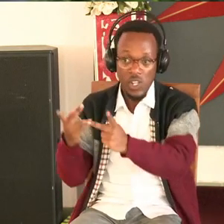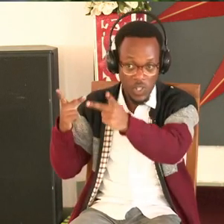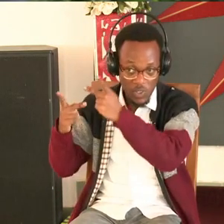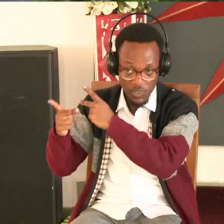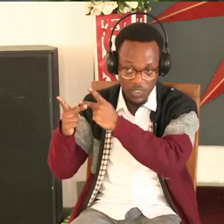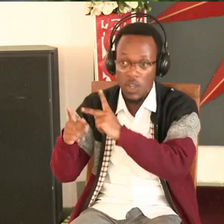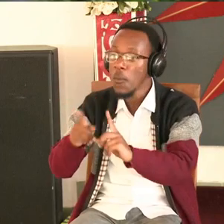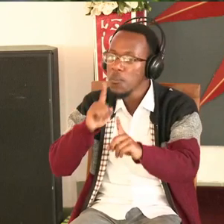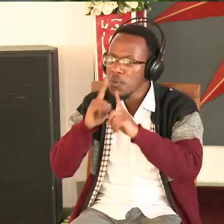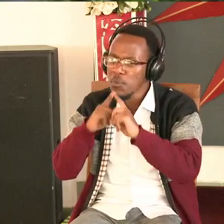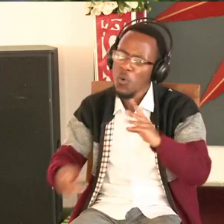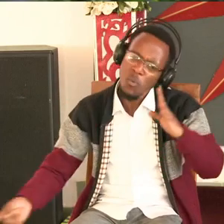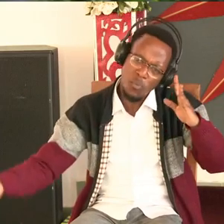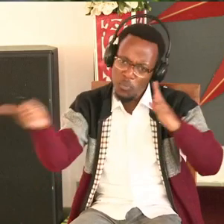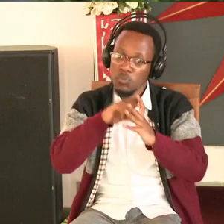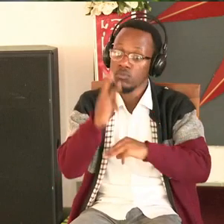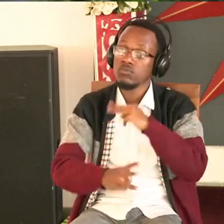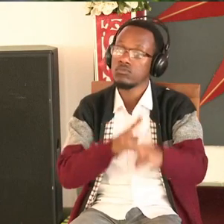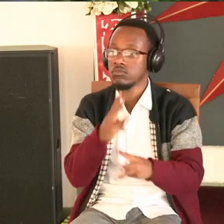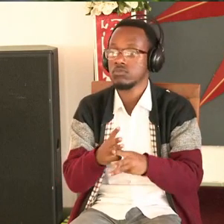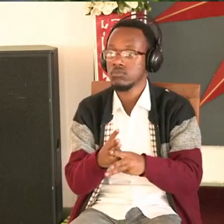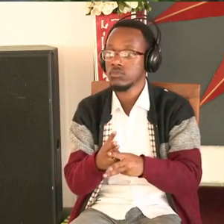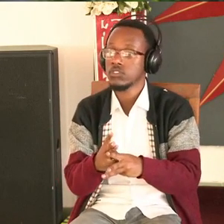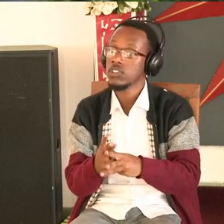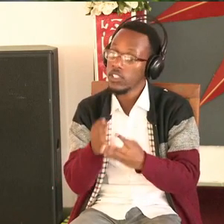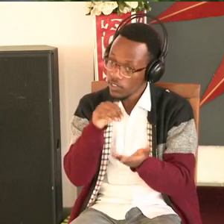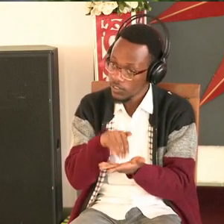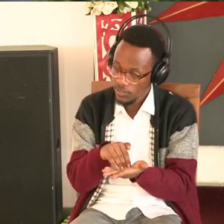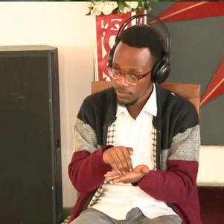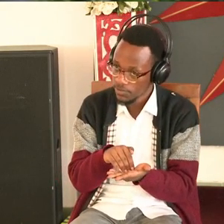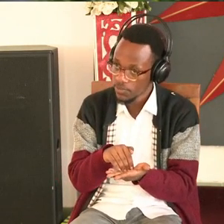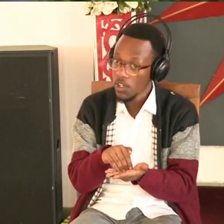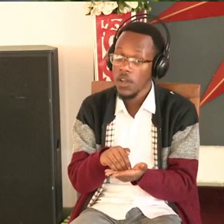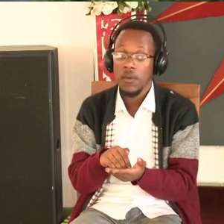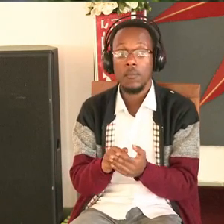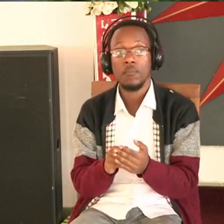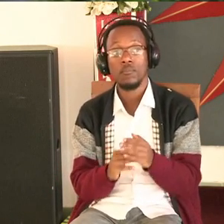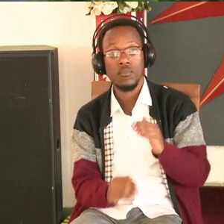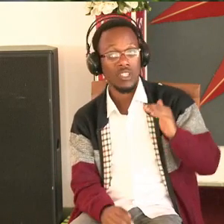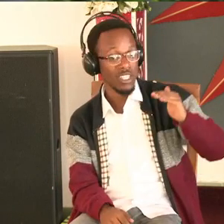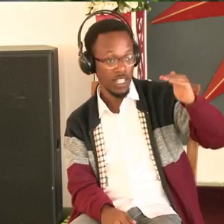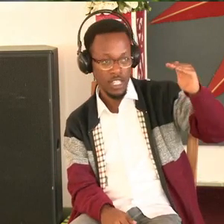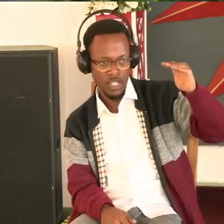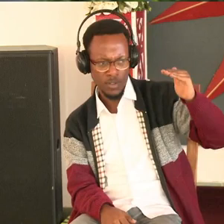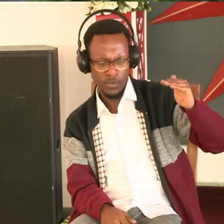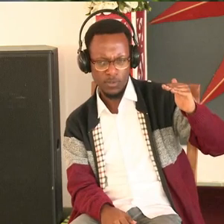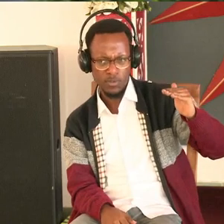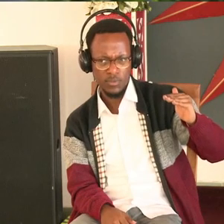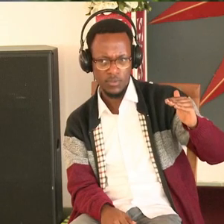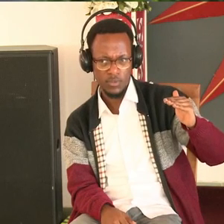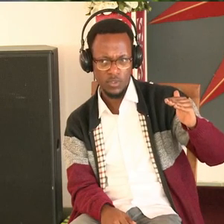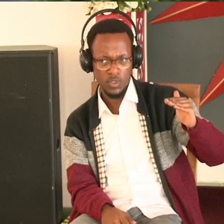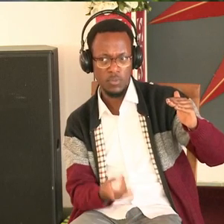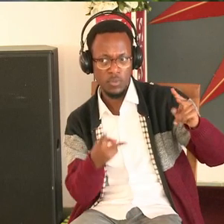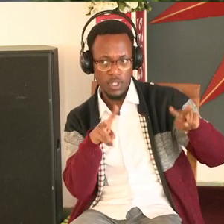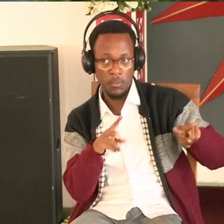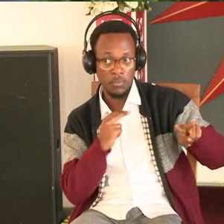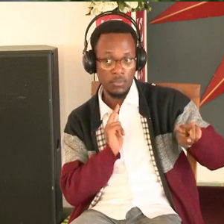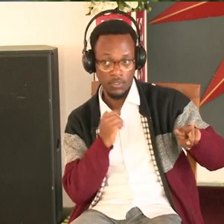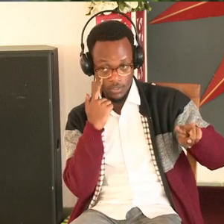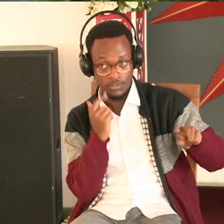bigomba kwitura ku isi kandi ariko none ibyo byose biri kubaho tubibona